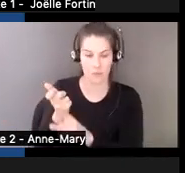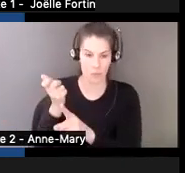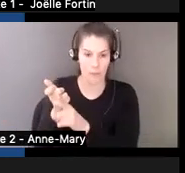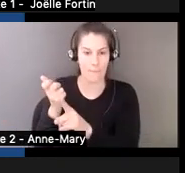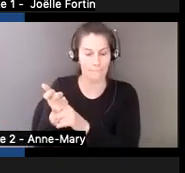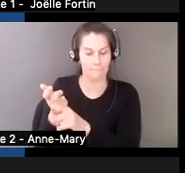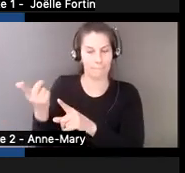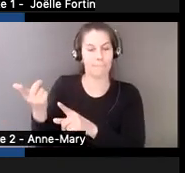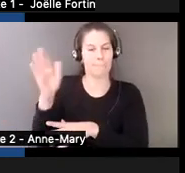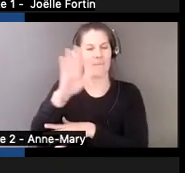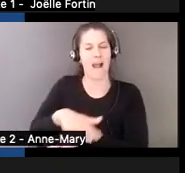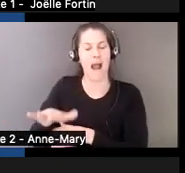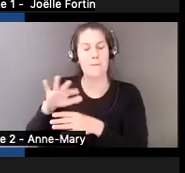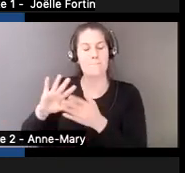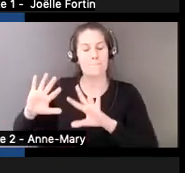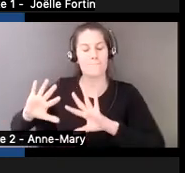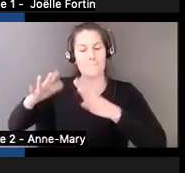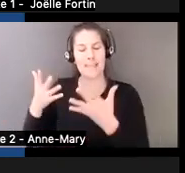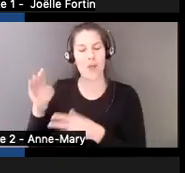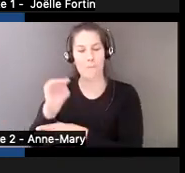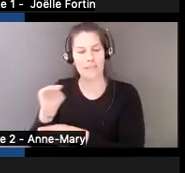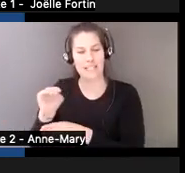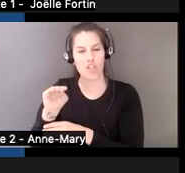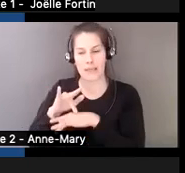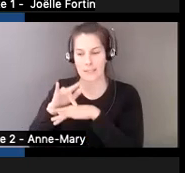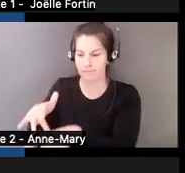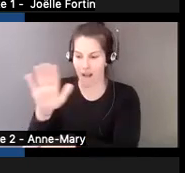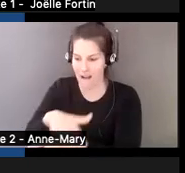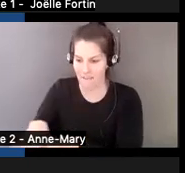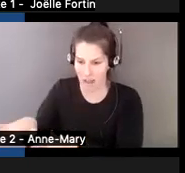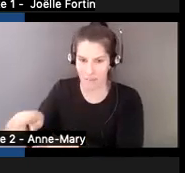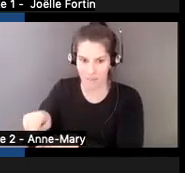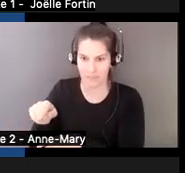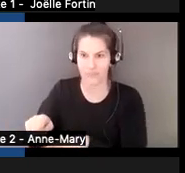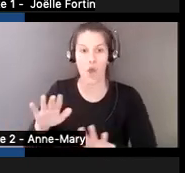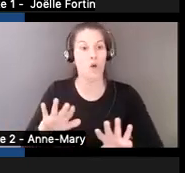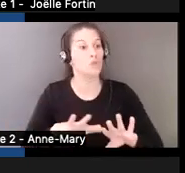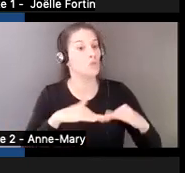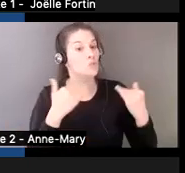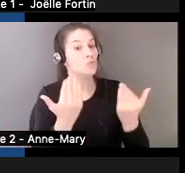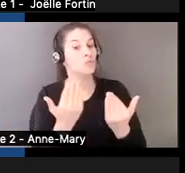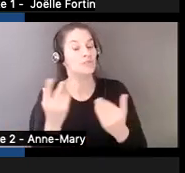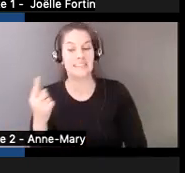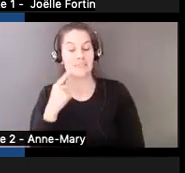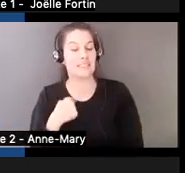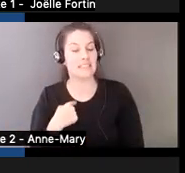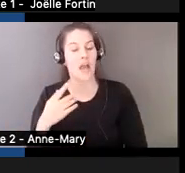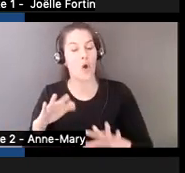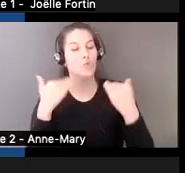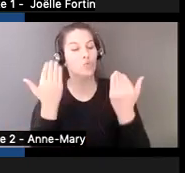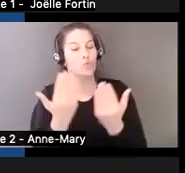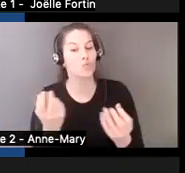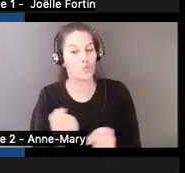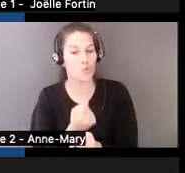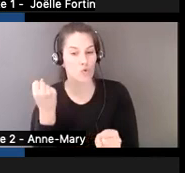disait « Tout ce que vous faites pour moi, vous m'enlevez. » Il y a une autre expression, « Aidez-moi à faire ça. »